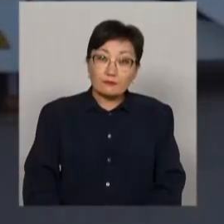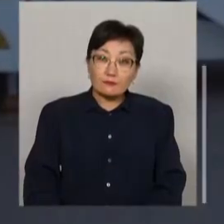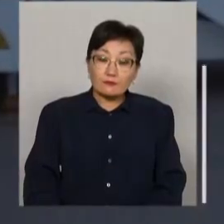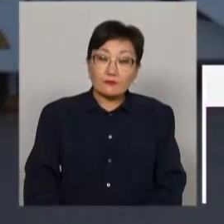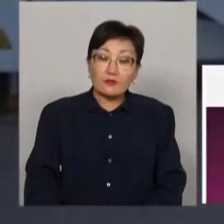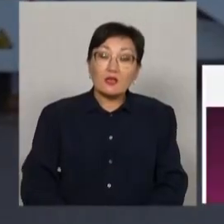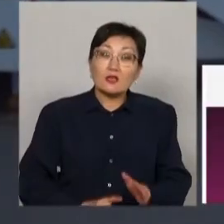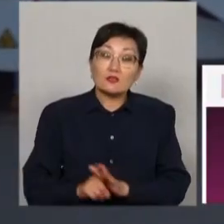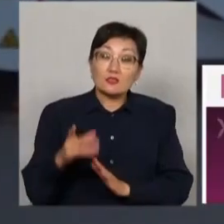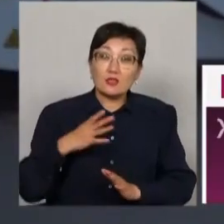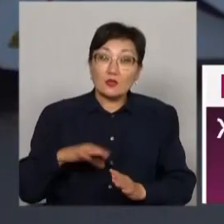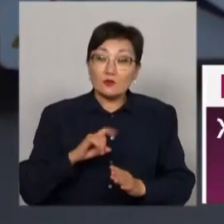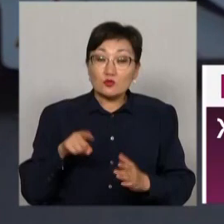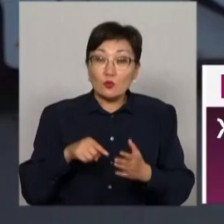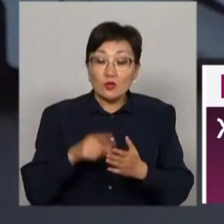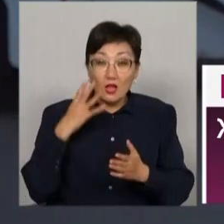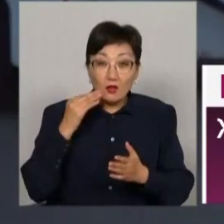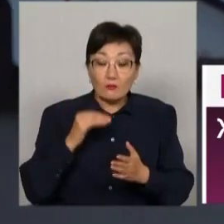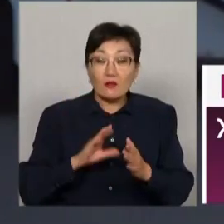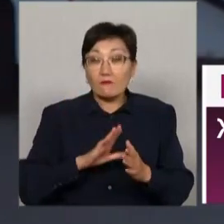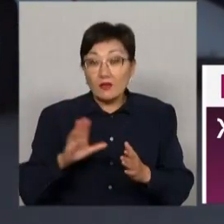Сначала приходилось лететь из Алматы в